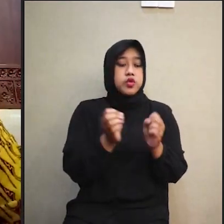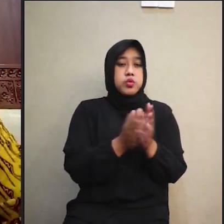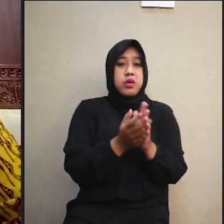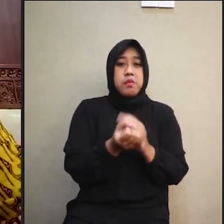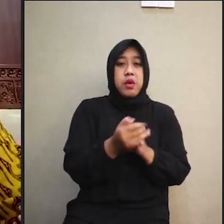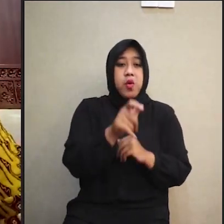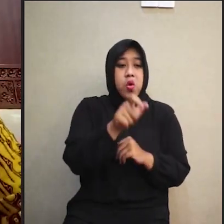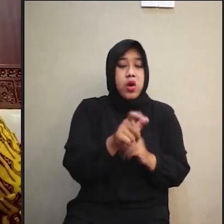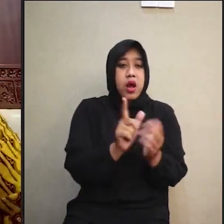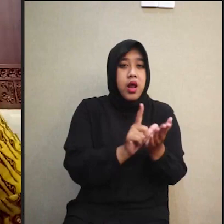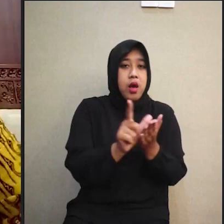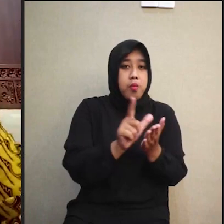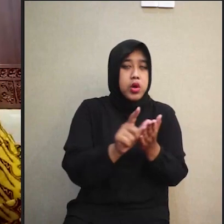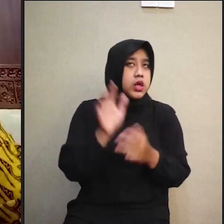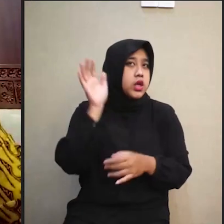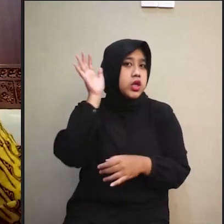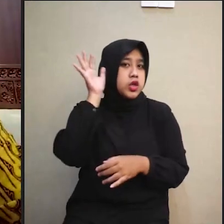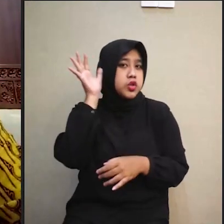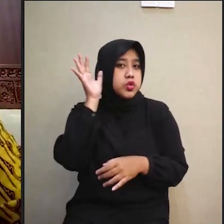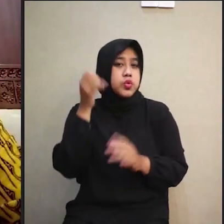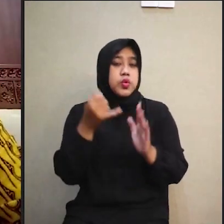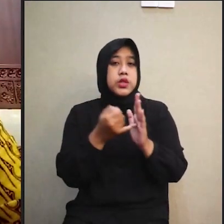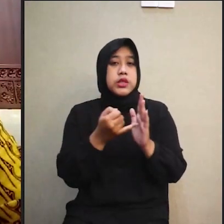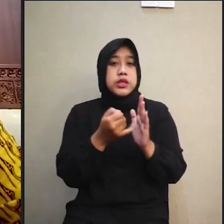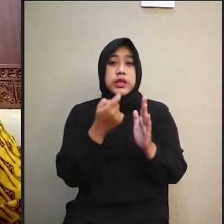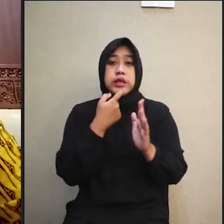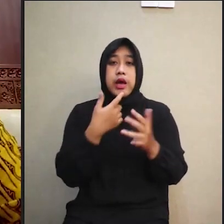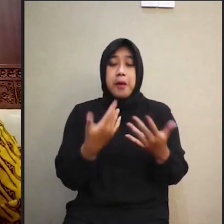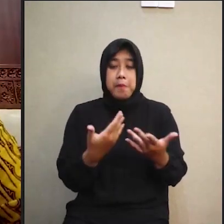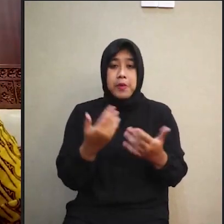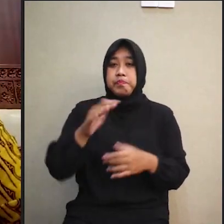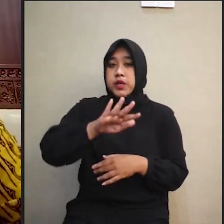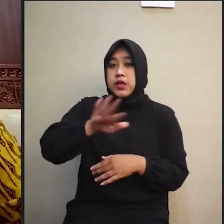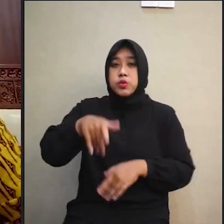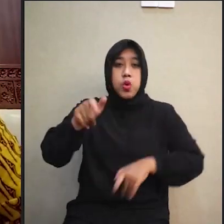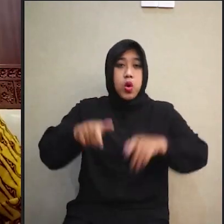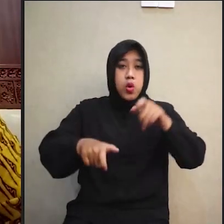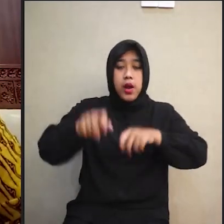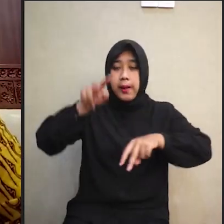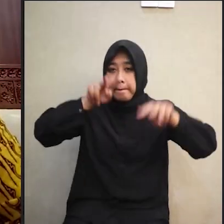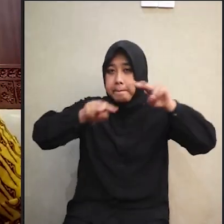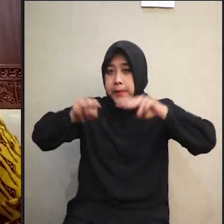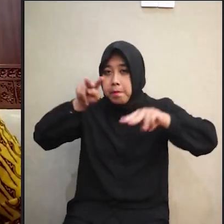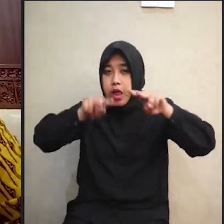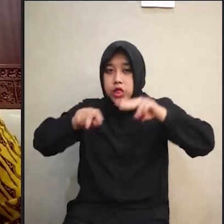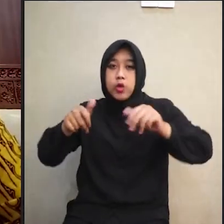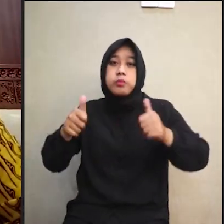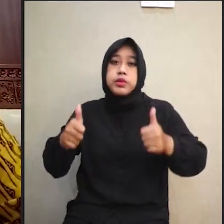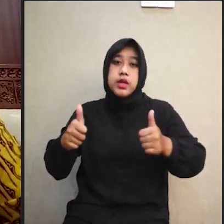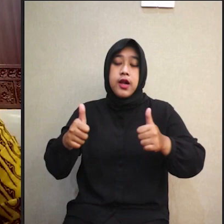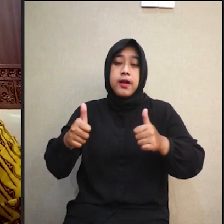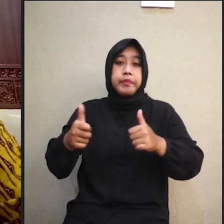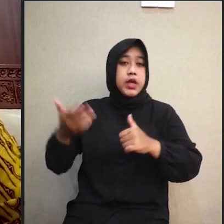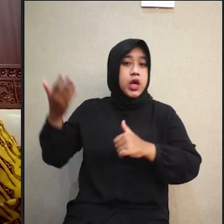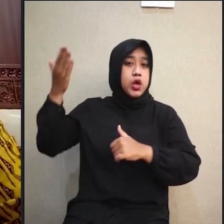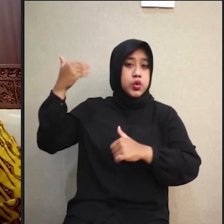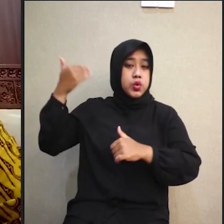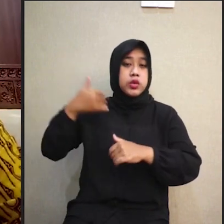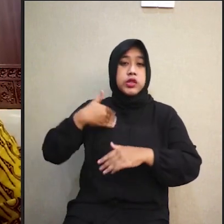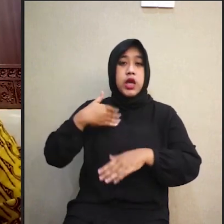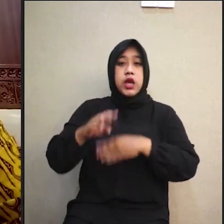sih yang melapor terus itu yang dibawa apalagi gitu Jadi bisa semua orang bisa memantau kalau dulu saya di